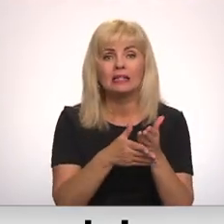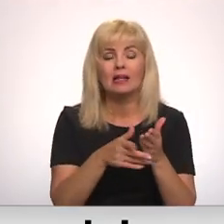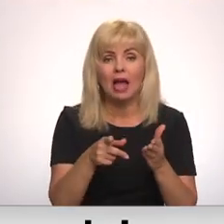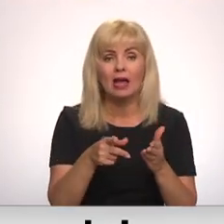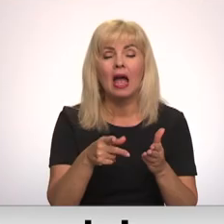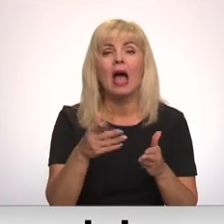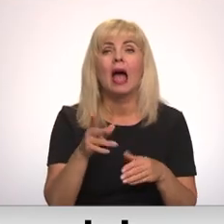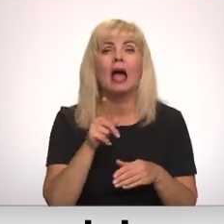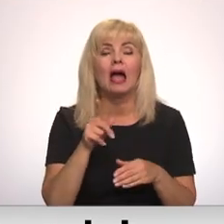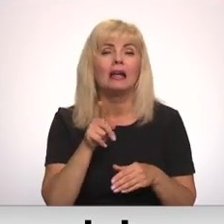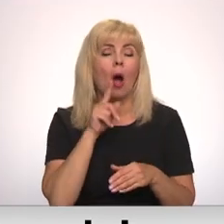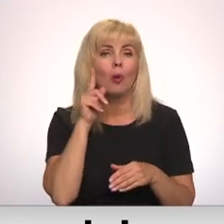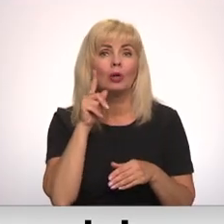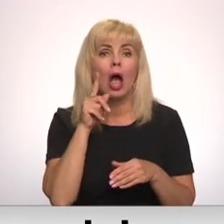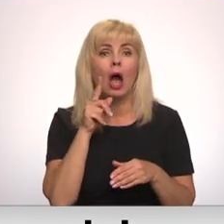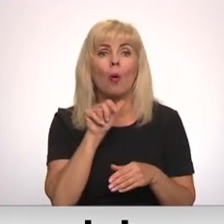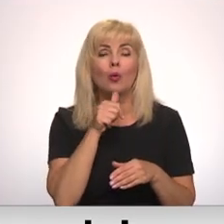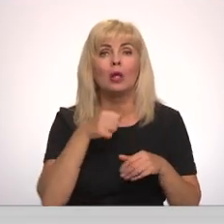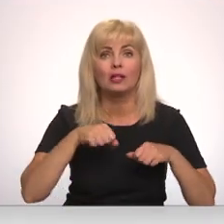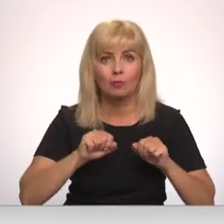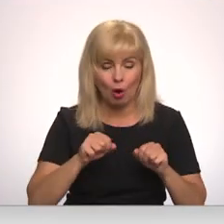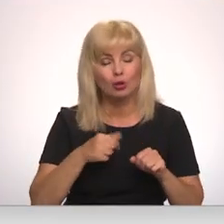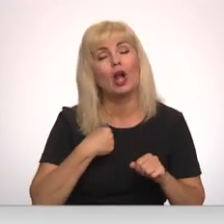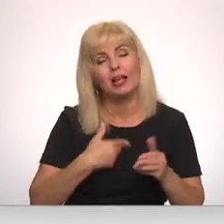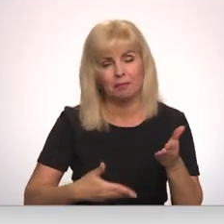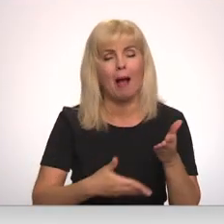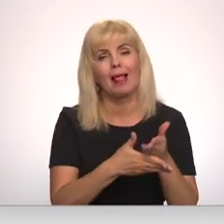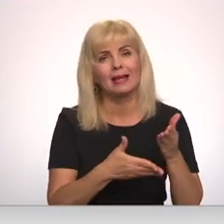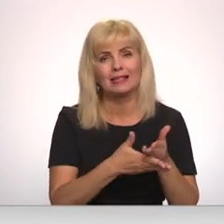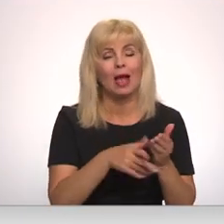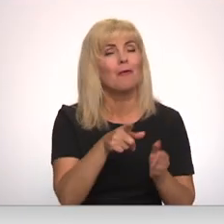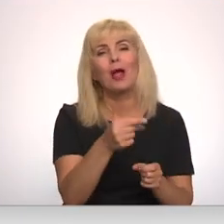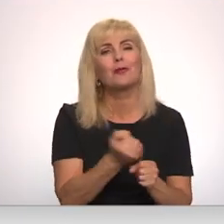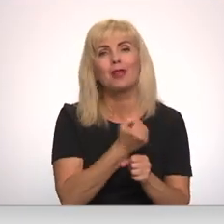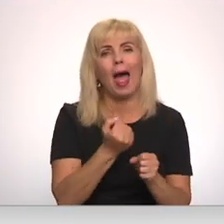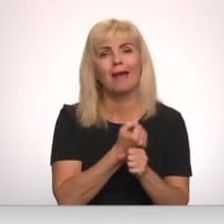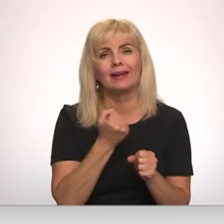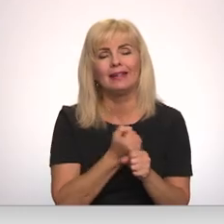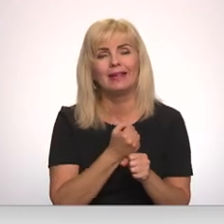ūdens motosportisti. Mazliet pieliku roku, jā, palīdzēju. Ko tu darīji?